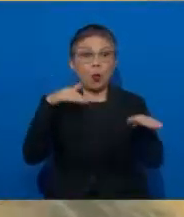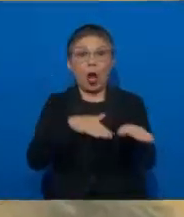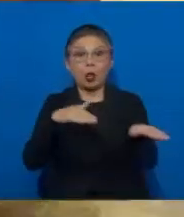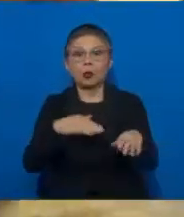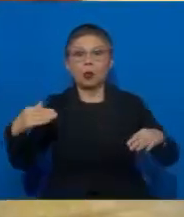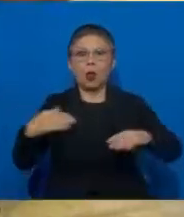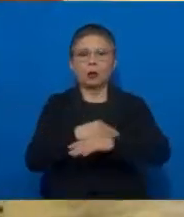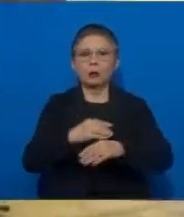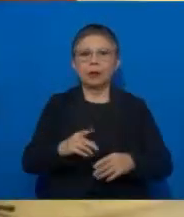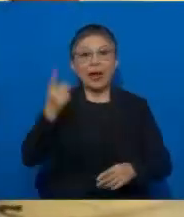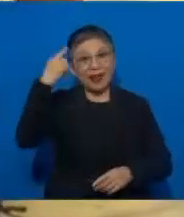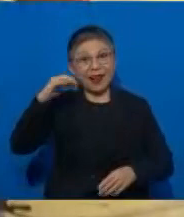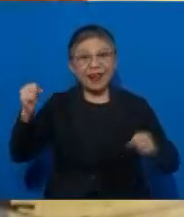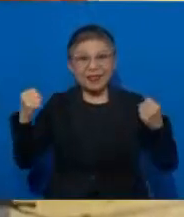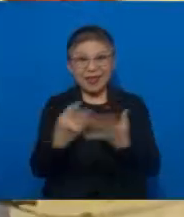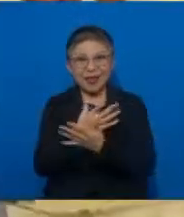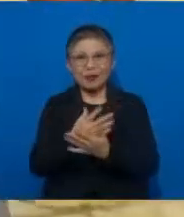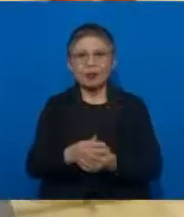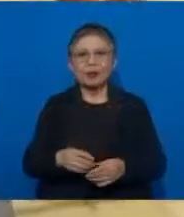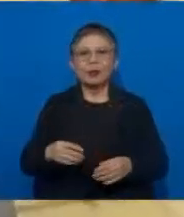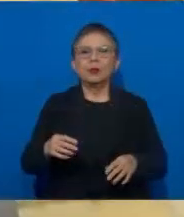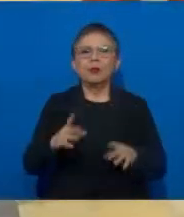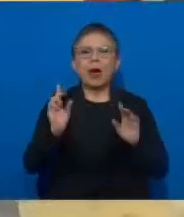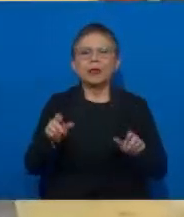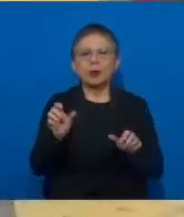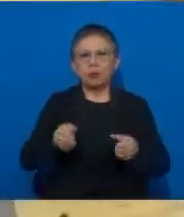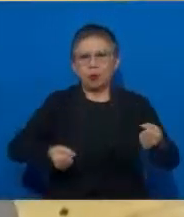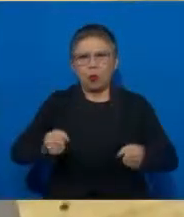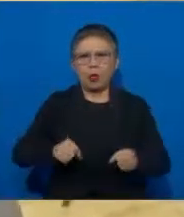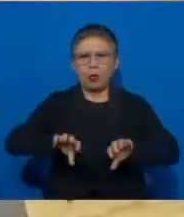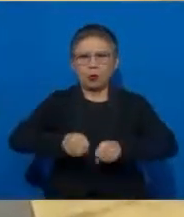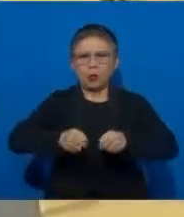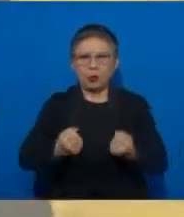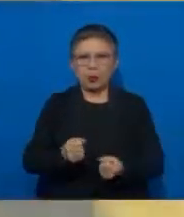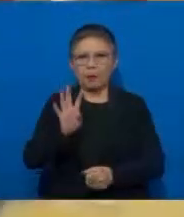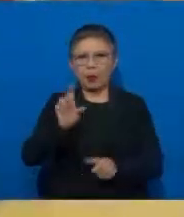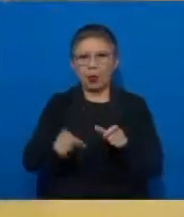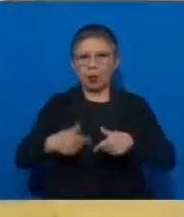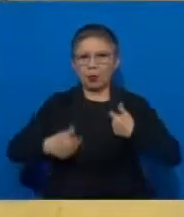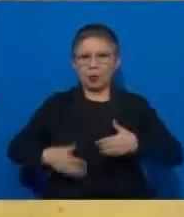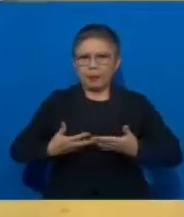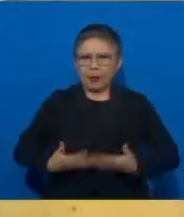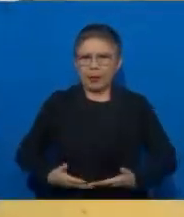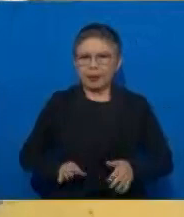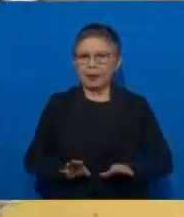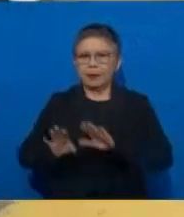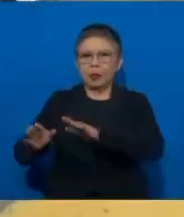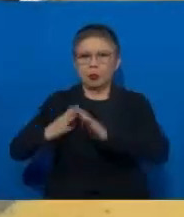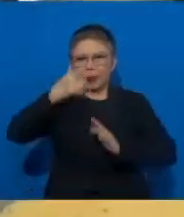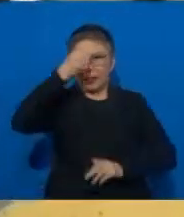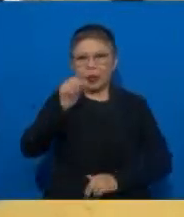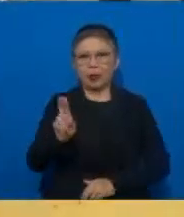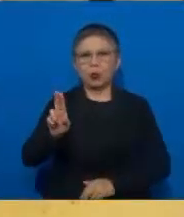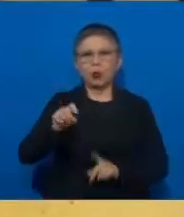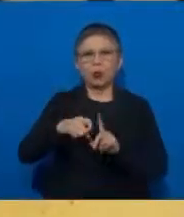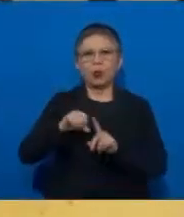kendaraan. Akibat kecelakaan ini sejumlah kendaraan mengalami ringsek, sementara 4 orang mengalami luka serius dan dilarikan ke rumah sakit UKI Cawang,